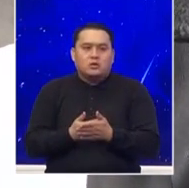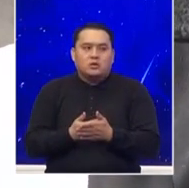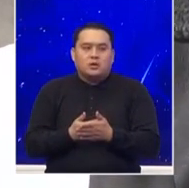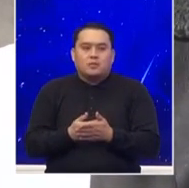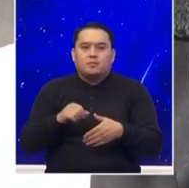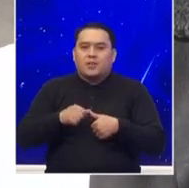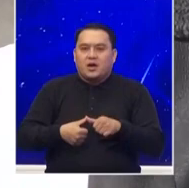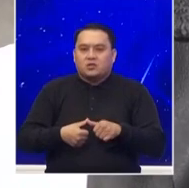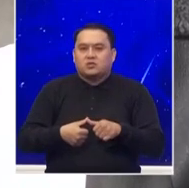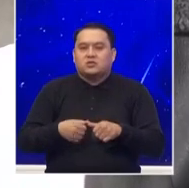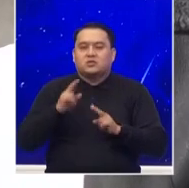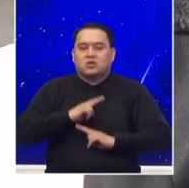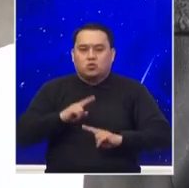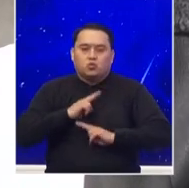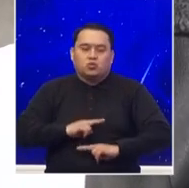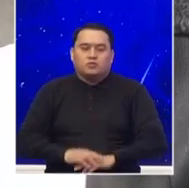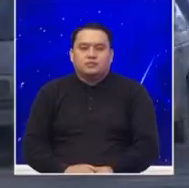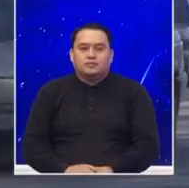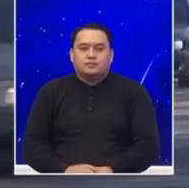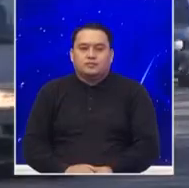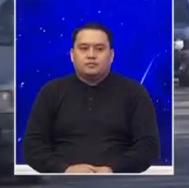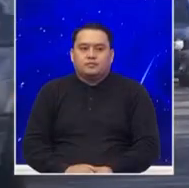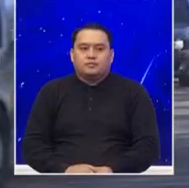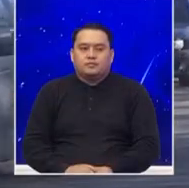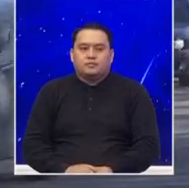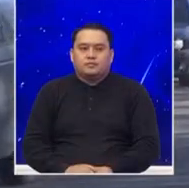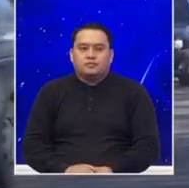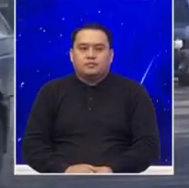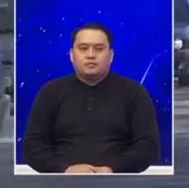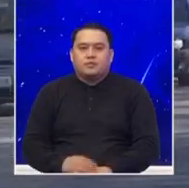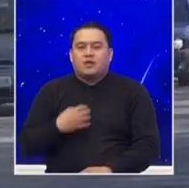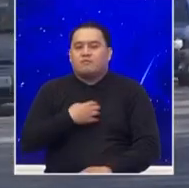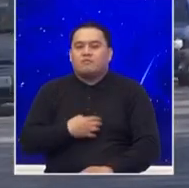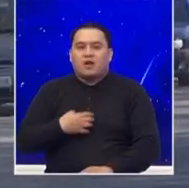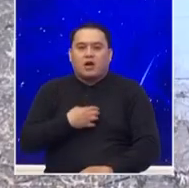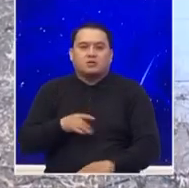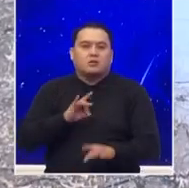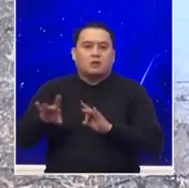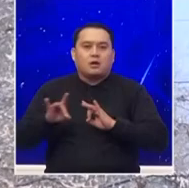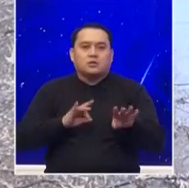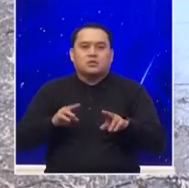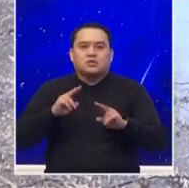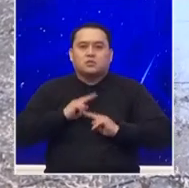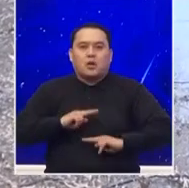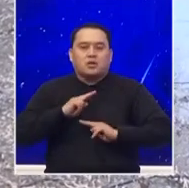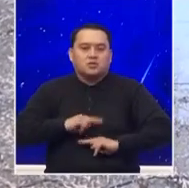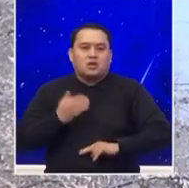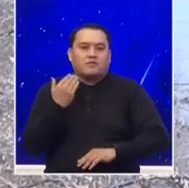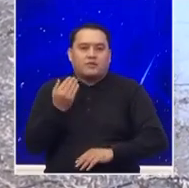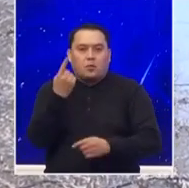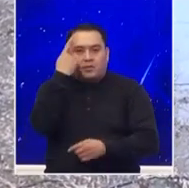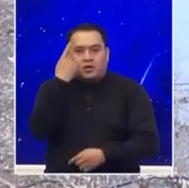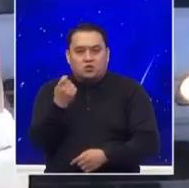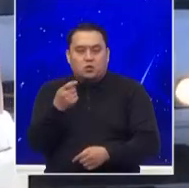ведем постоянную с ними работу. Еще один важный аспект разъяснительной работы спасателей – размещение